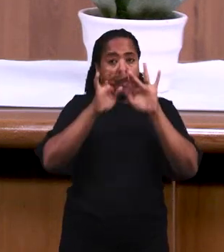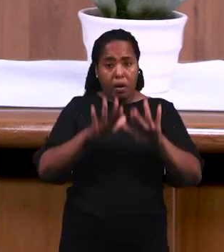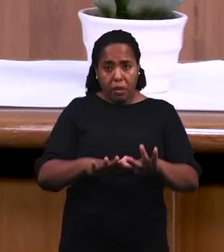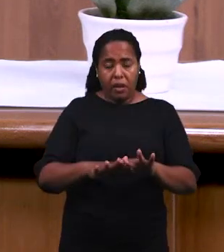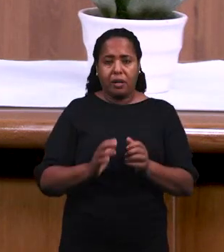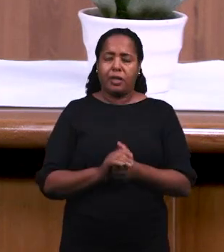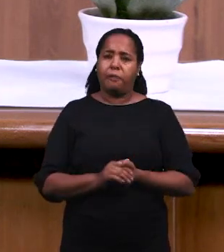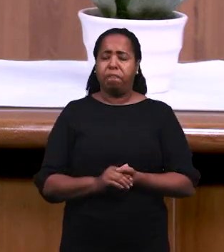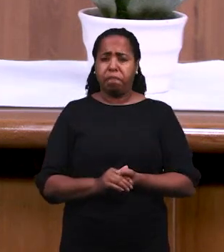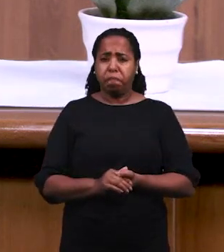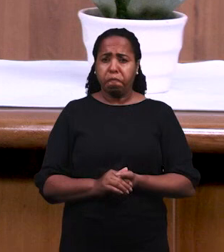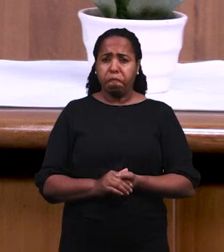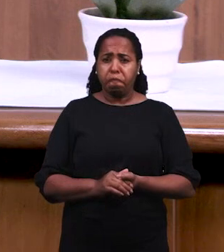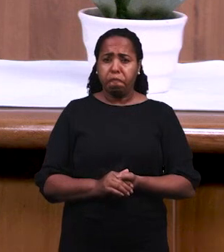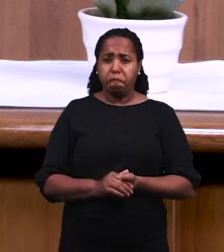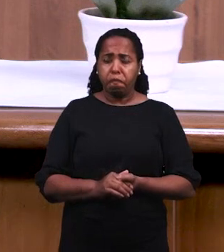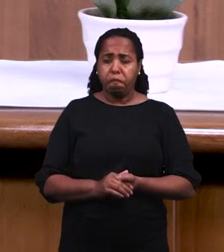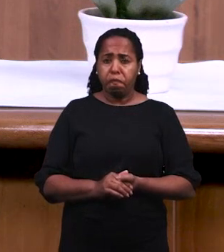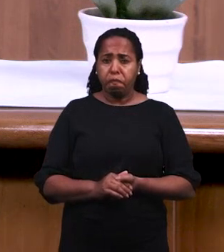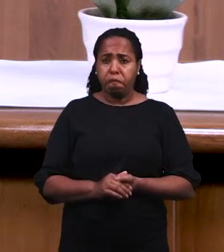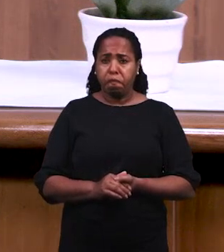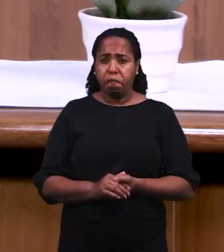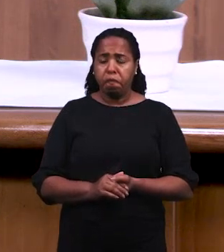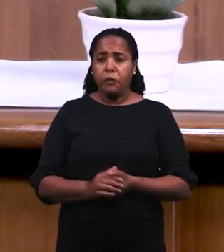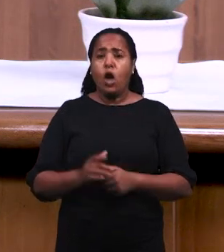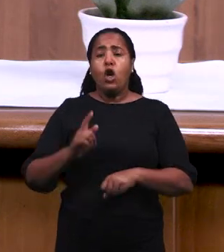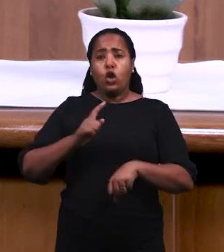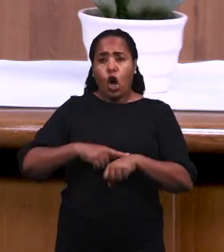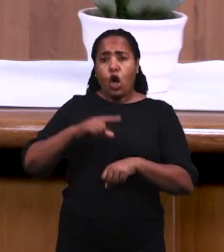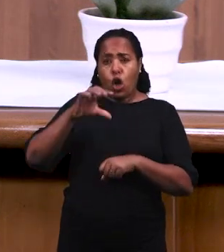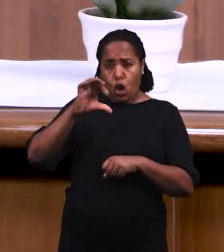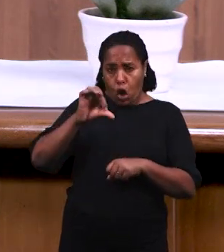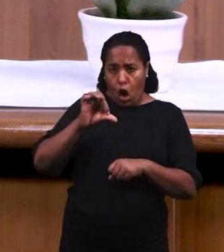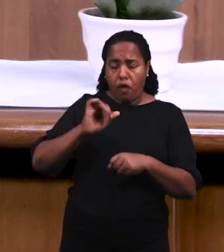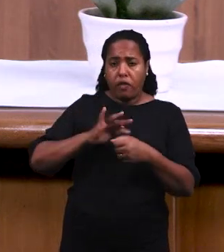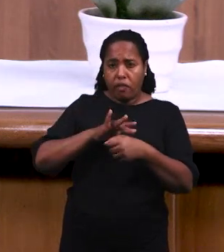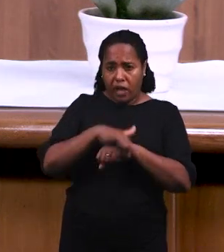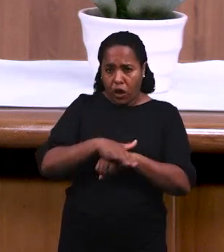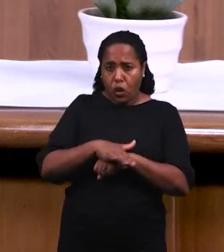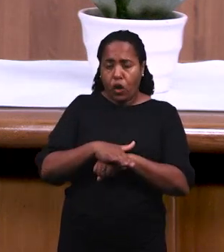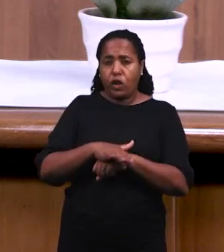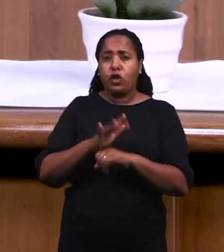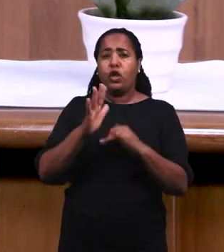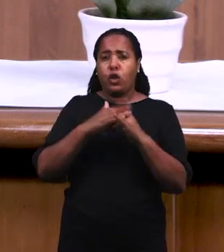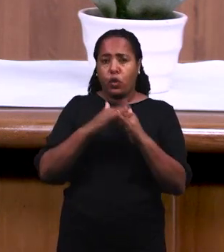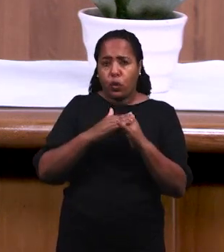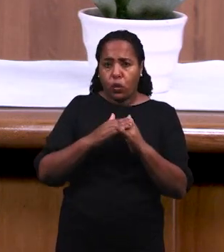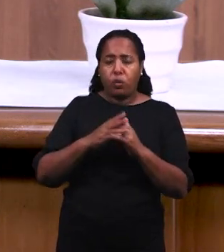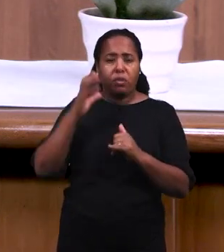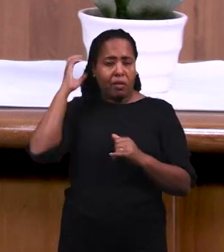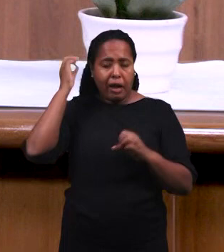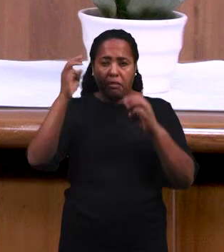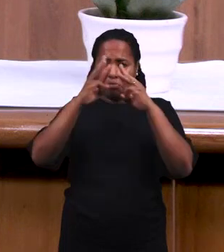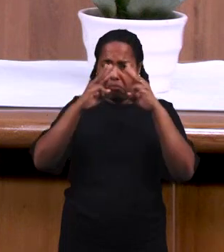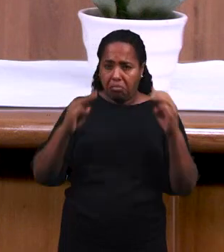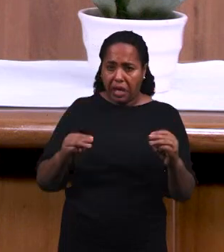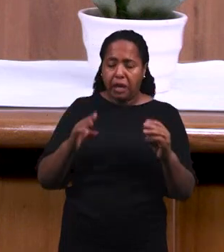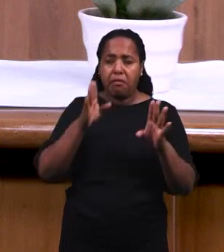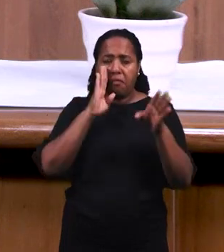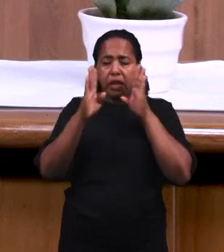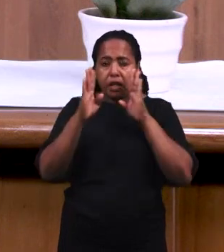детьми нашими. Это является благословением. И в 21 час на Ютубе, на радио Манаим, у нас